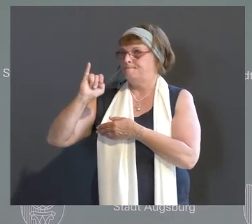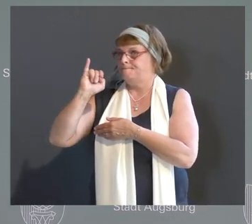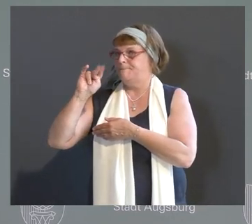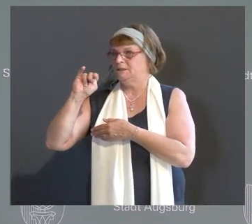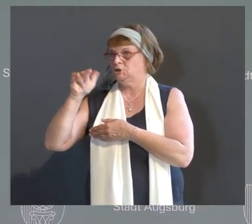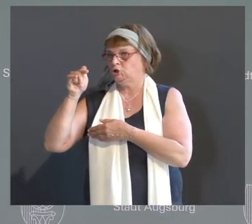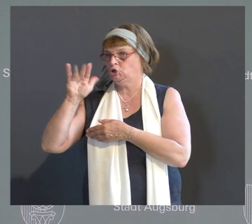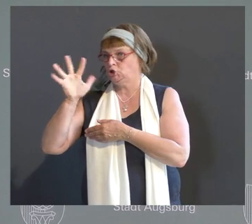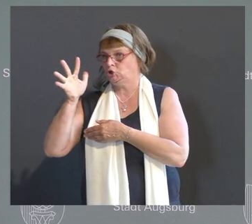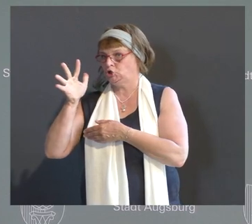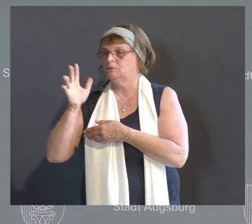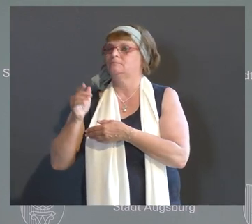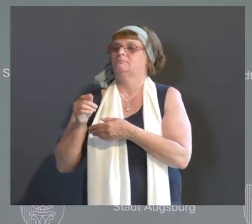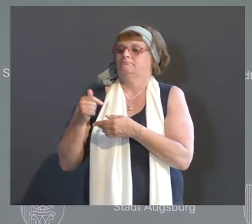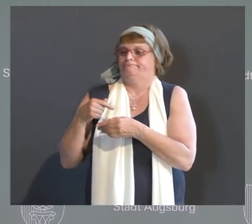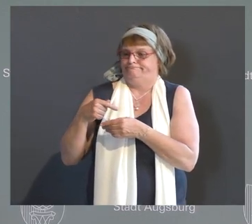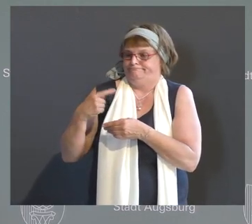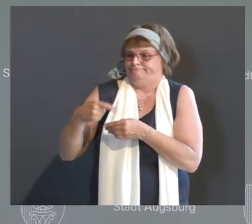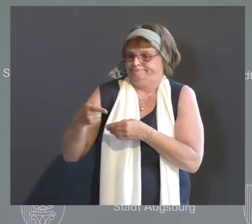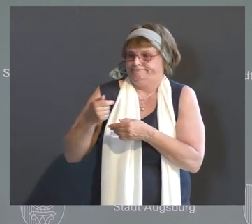zu mir ein paar Worte sagen.